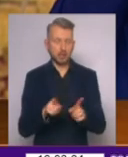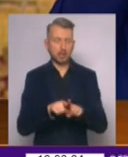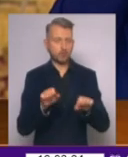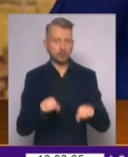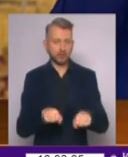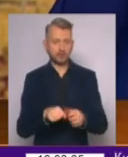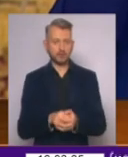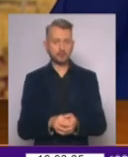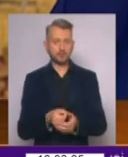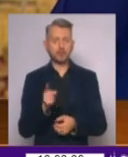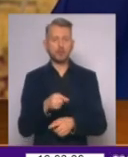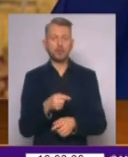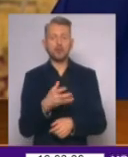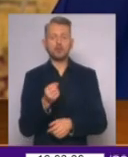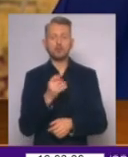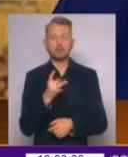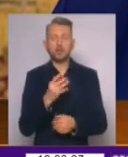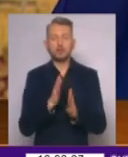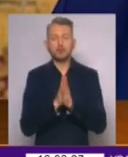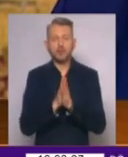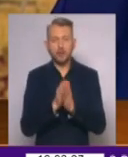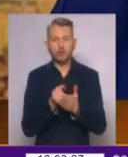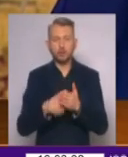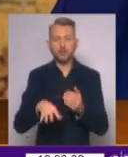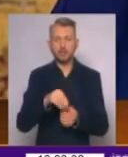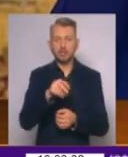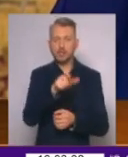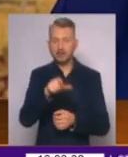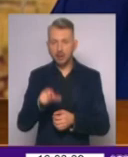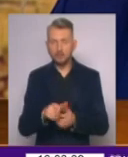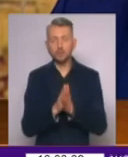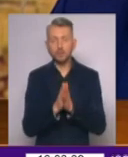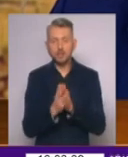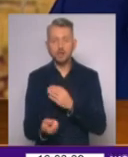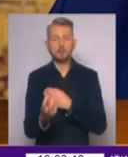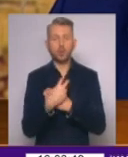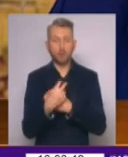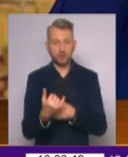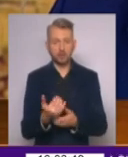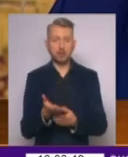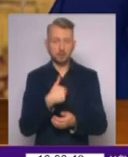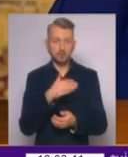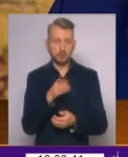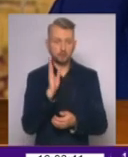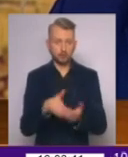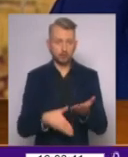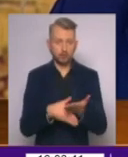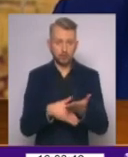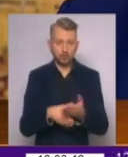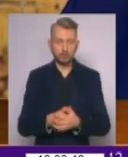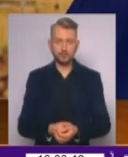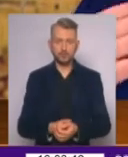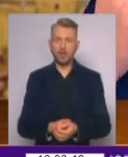І тому я дуже ще раз звертаюся до всіх киян. Будь ласка, приходьте, ми вам допоможемо. А скажіть,